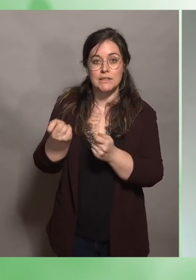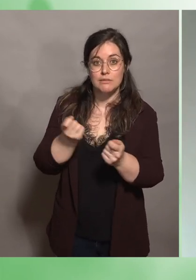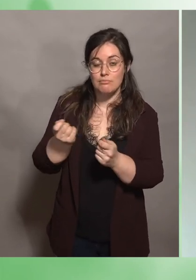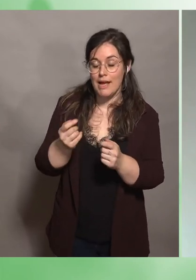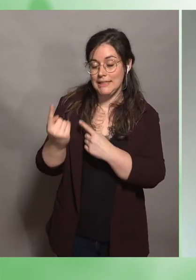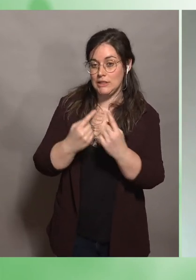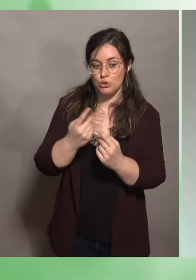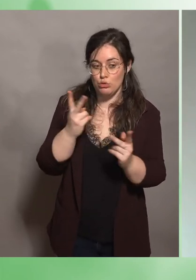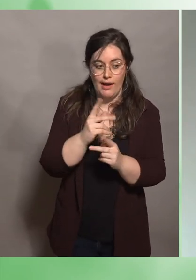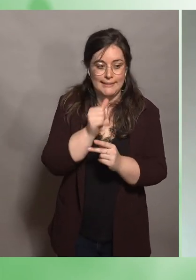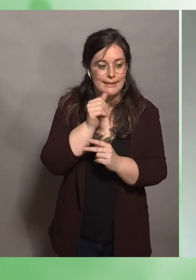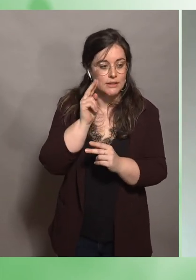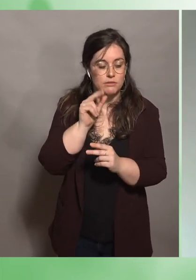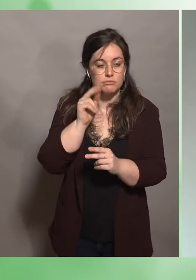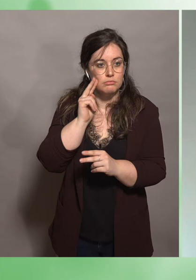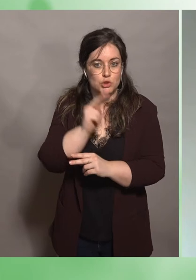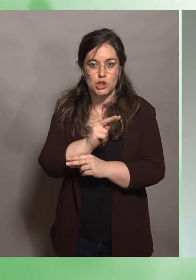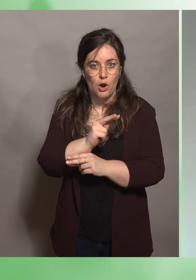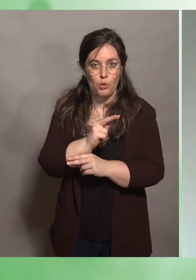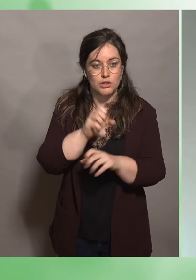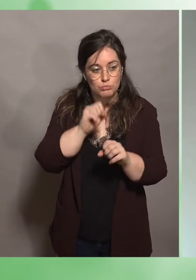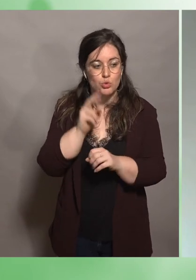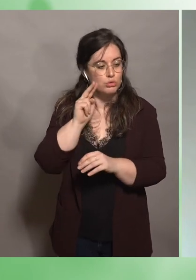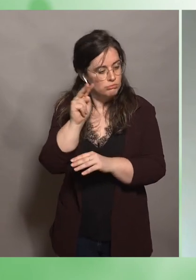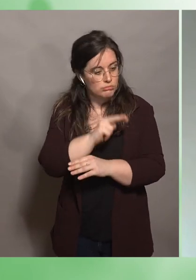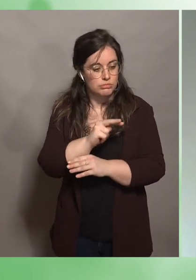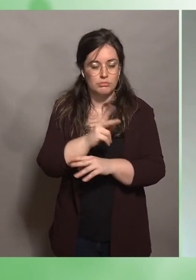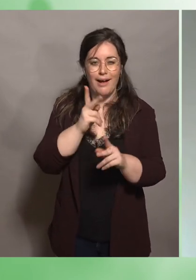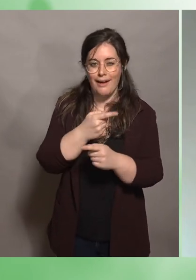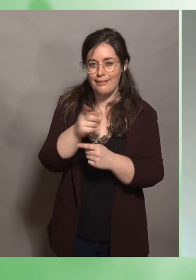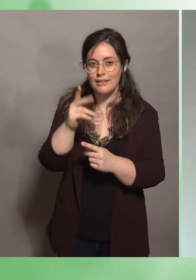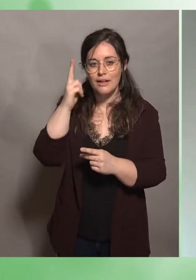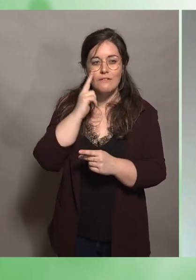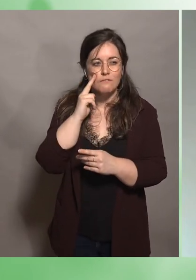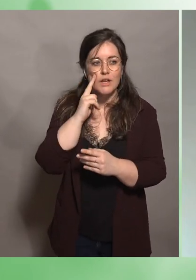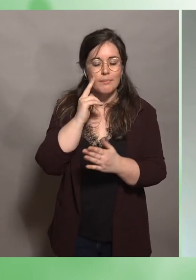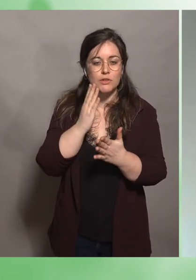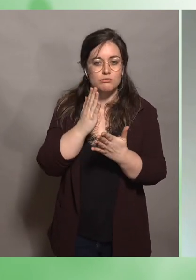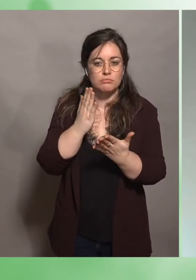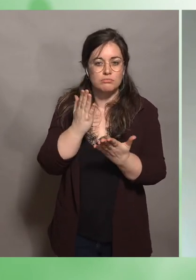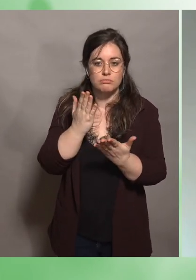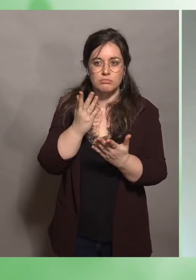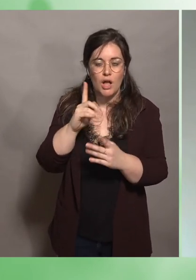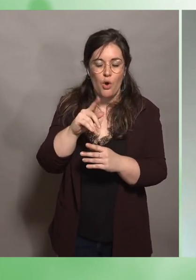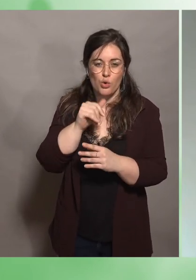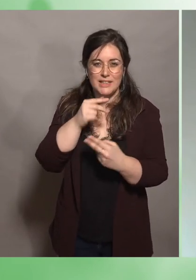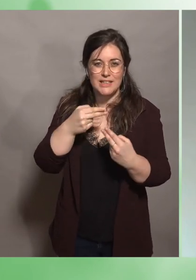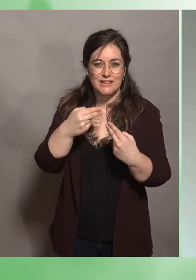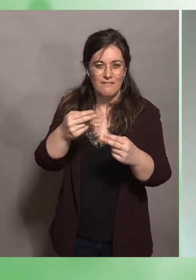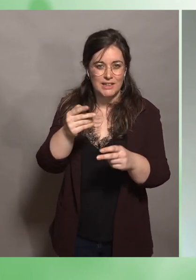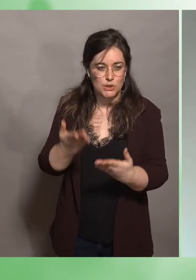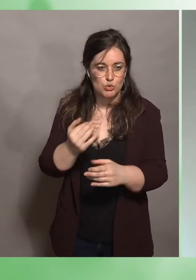nicht auslassen darf und kann. Also ich glaube, das können sich die Unternehmen irgendwie mittelfristig auch nicht mehr leisten, auf